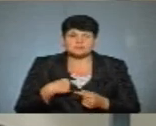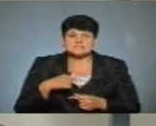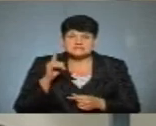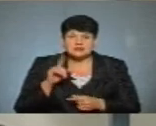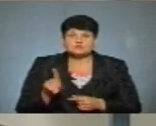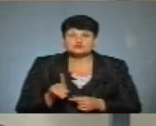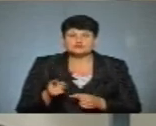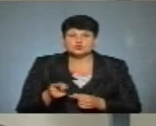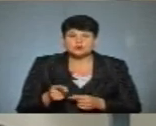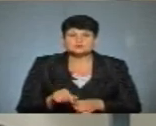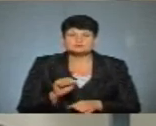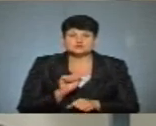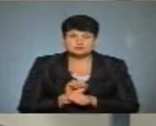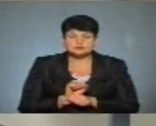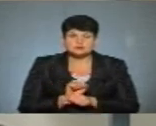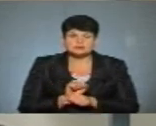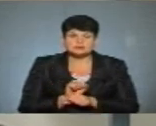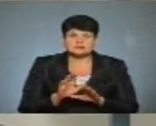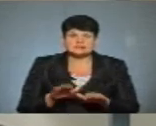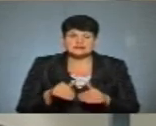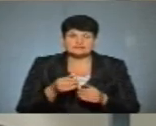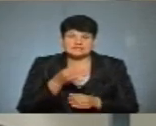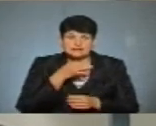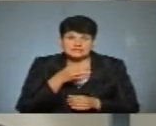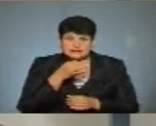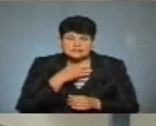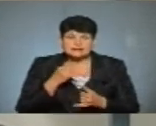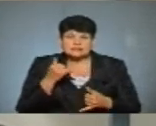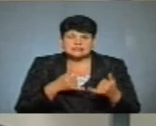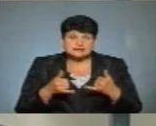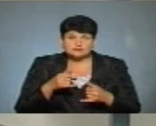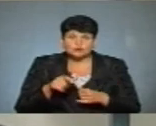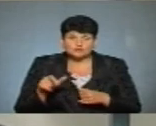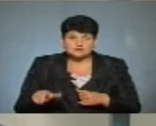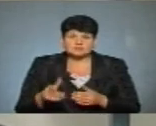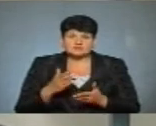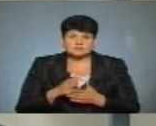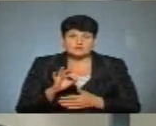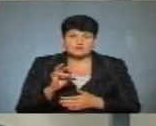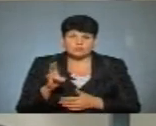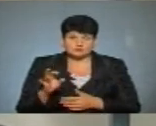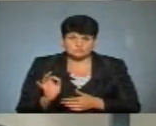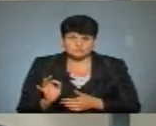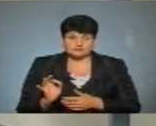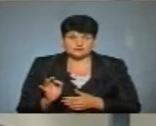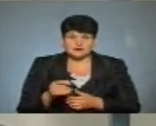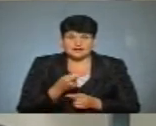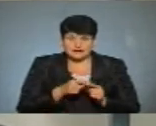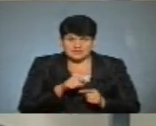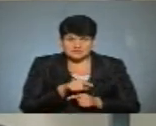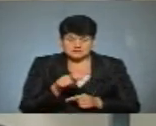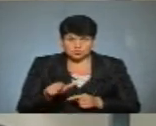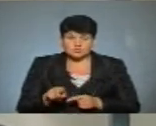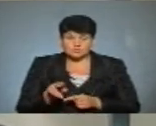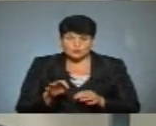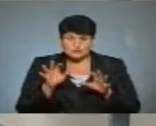що в Тернополі припинили давати ліки і хіміотерапію людям, які знаходяться в онкодиспансері. А ці люди мають по